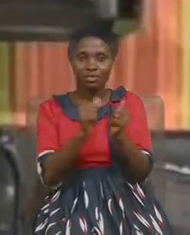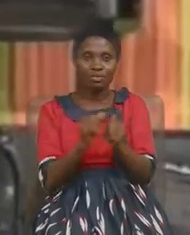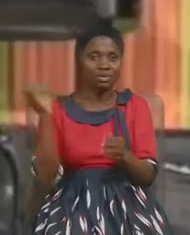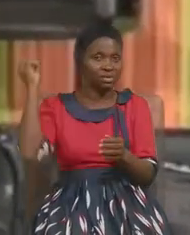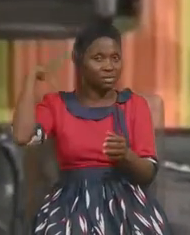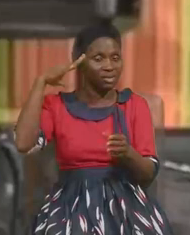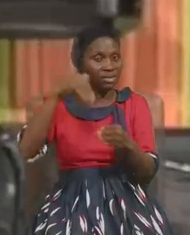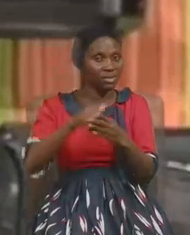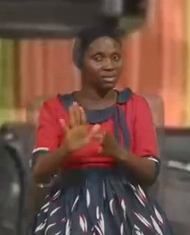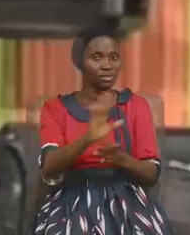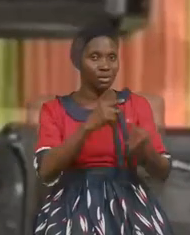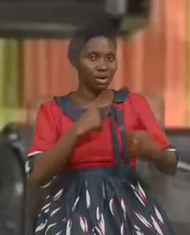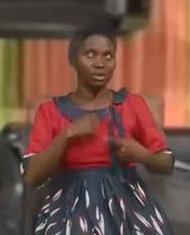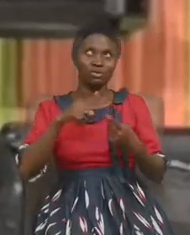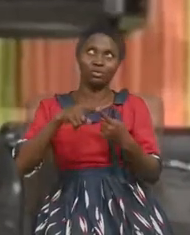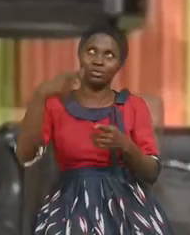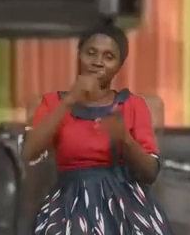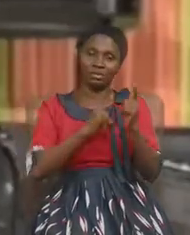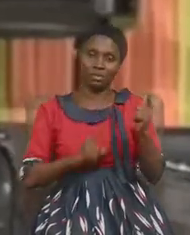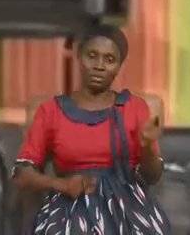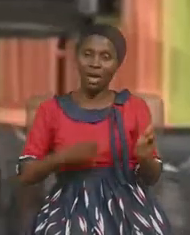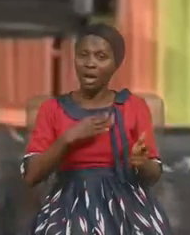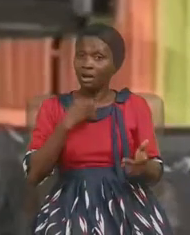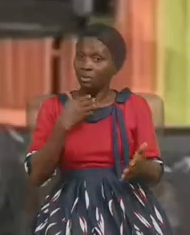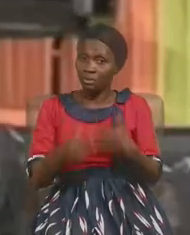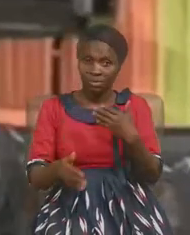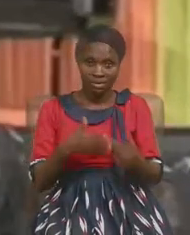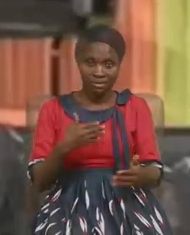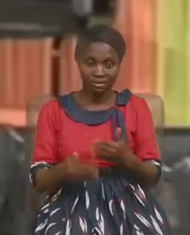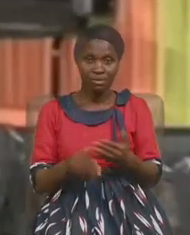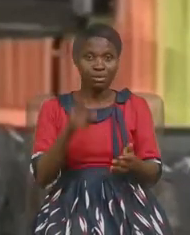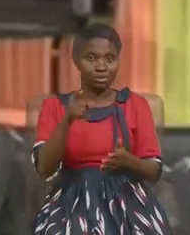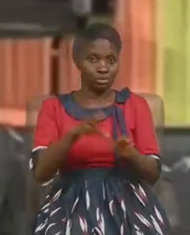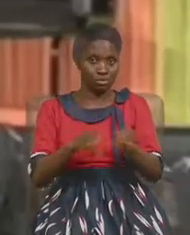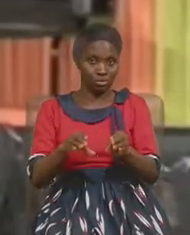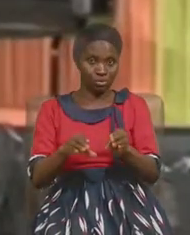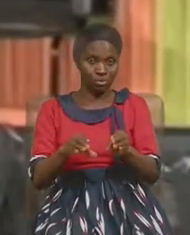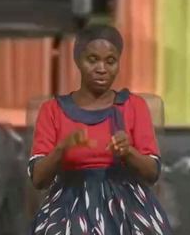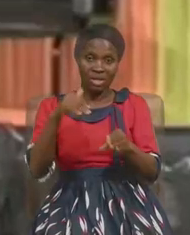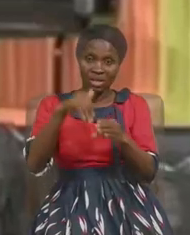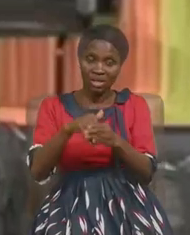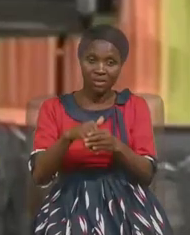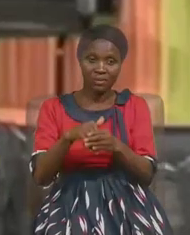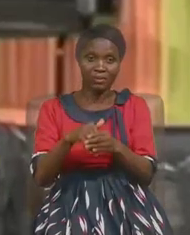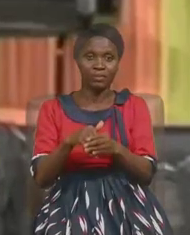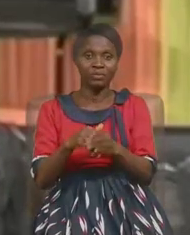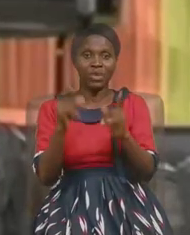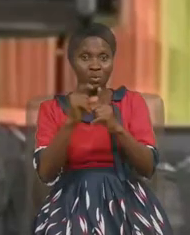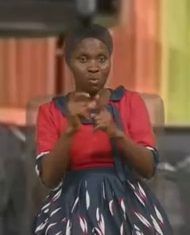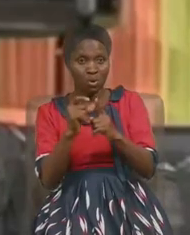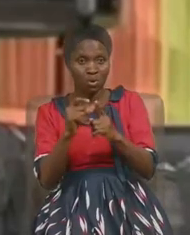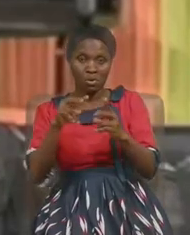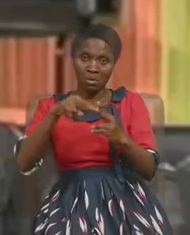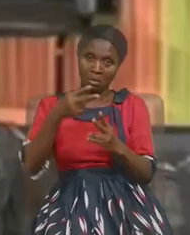sous l'inspiration de la grâce. Et quoi que vous fassiez en parole, ou en œuvre, faites